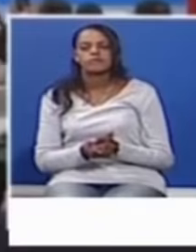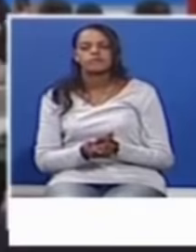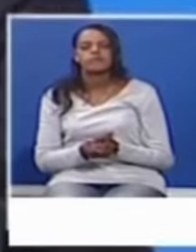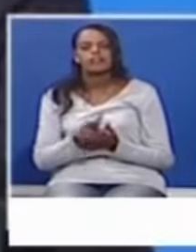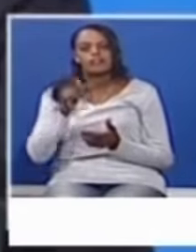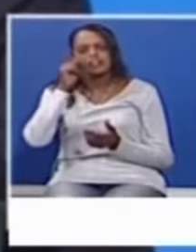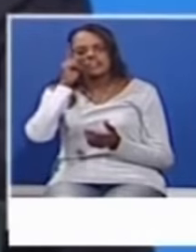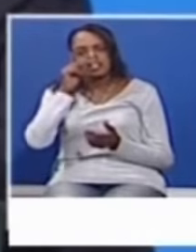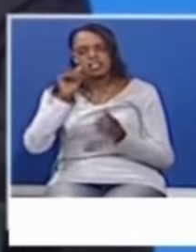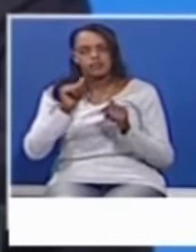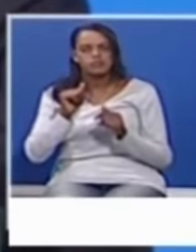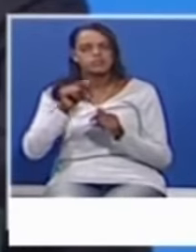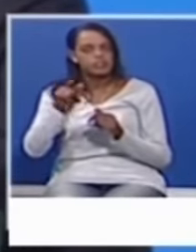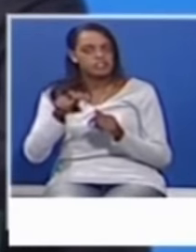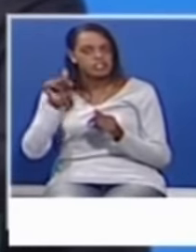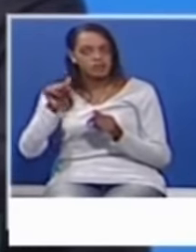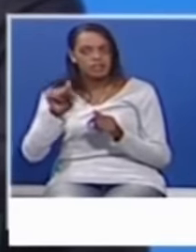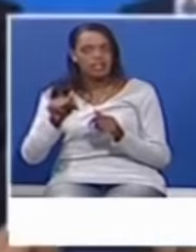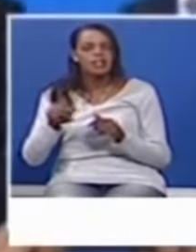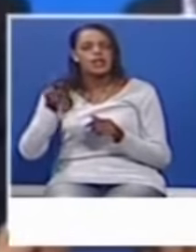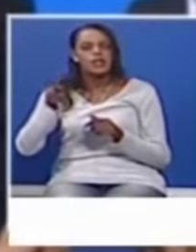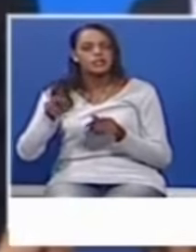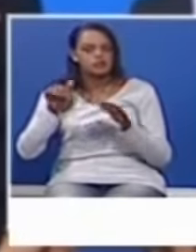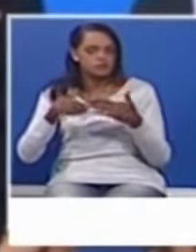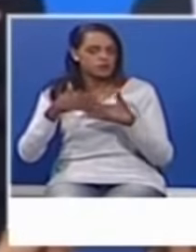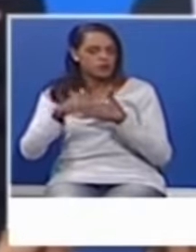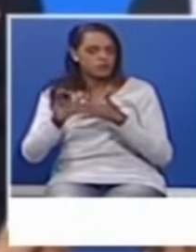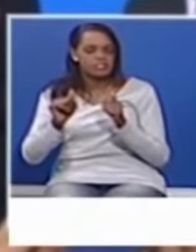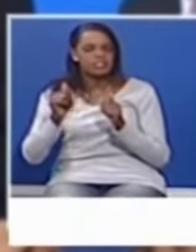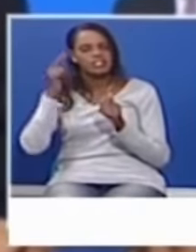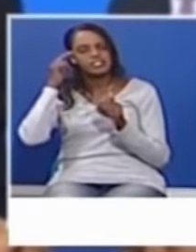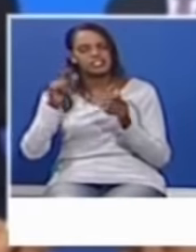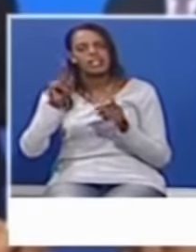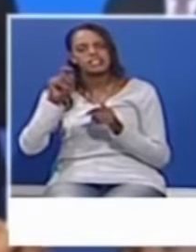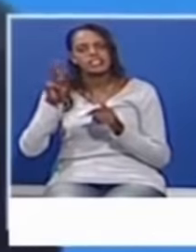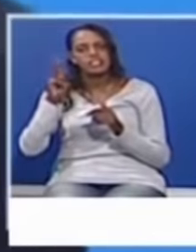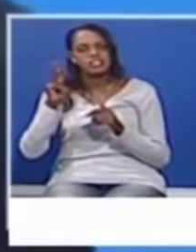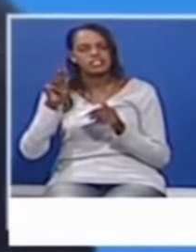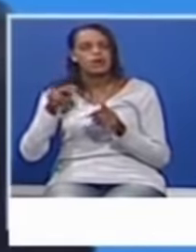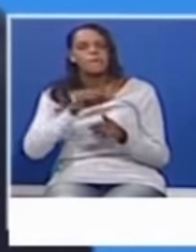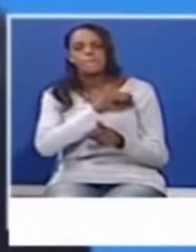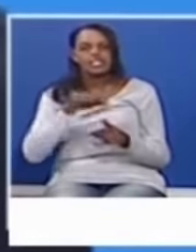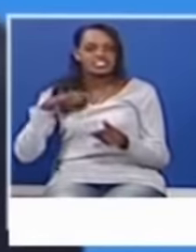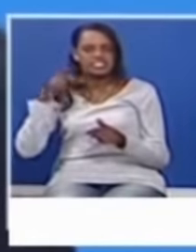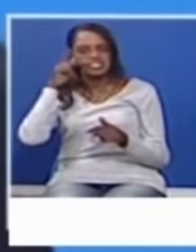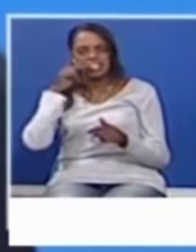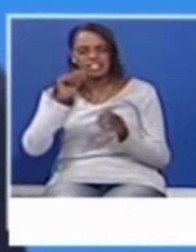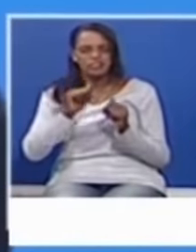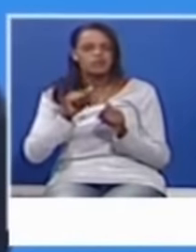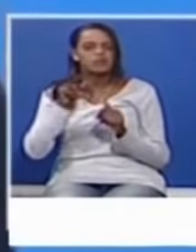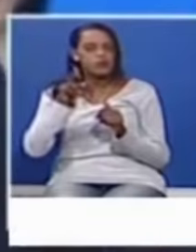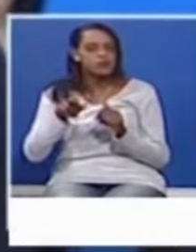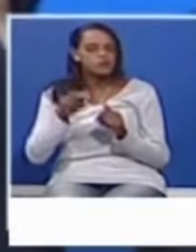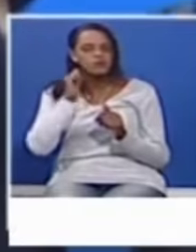شاينا اب كتما شانغاي تانغدو زقنيت اهغراوي اكسبو اتاو بزخفتو عدل اسد سلسته بمنغست تشاينا زوننا تكالات ابتي اكسبو